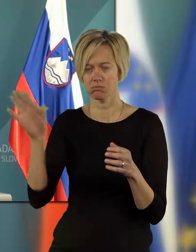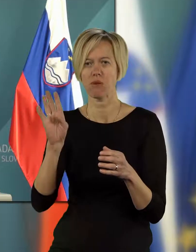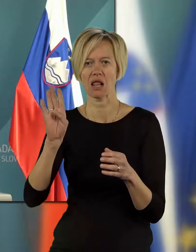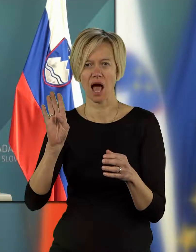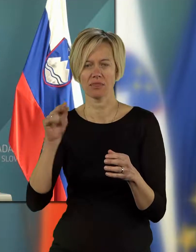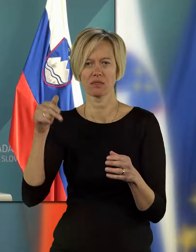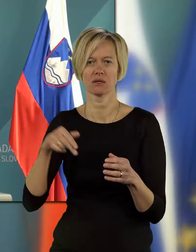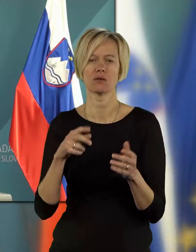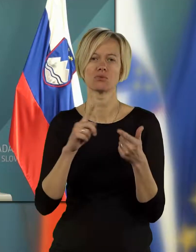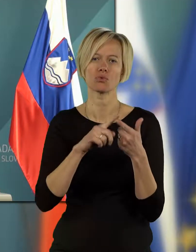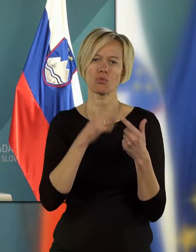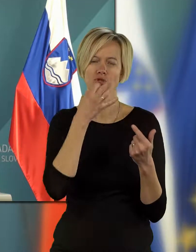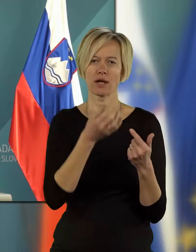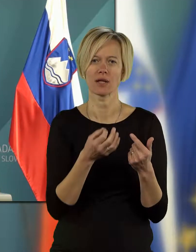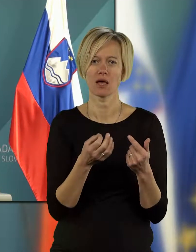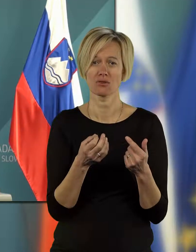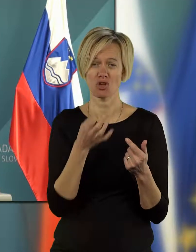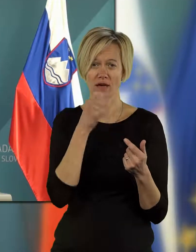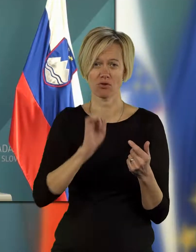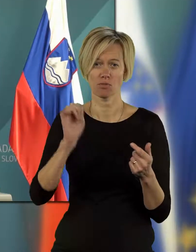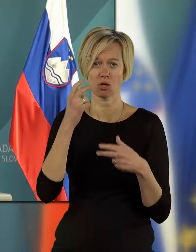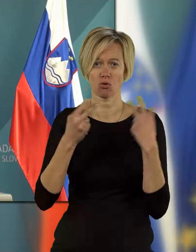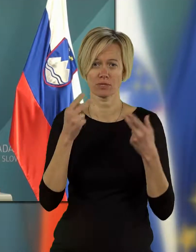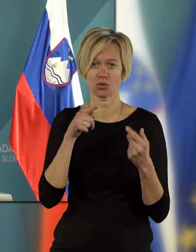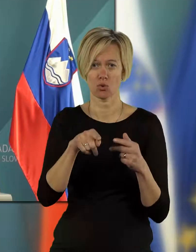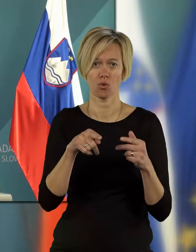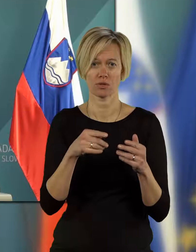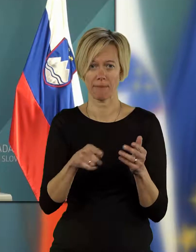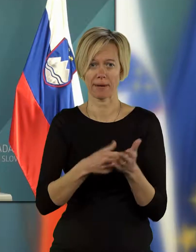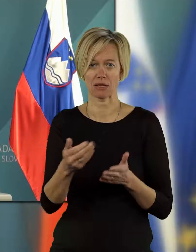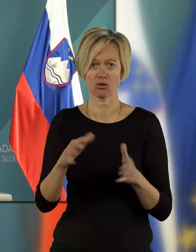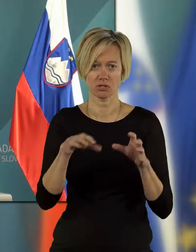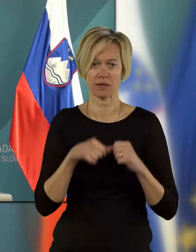je verjetnost, da, drugo vprašanje, da Evropska komisija ta predlog sprejme in je to?